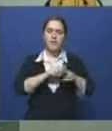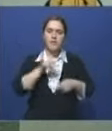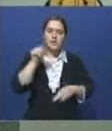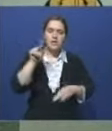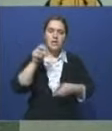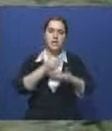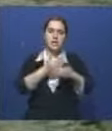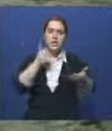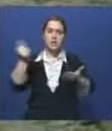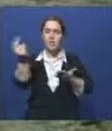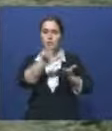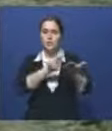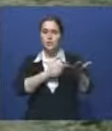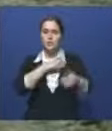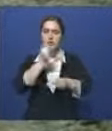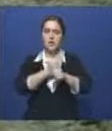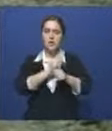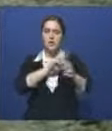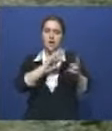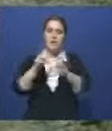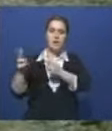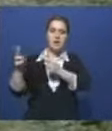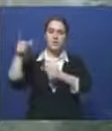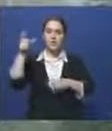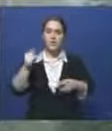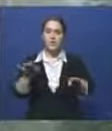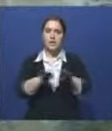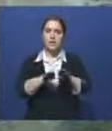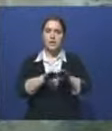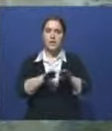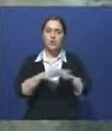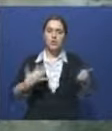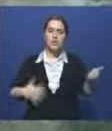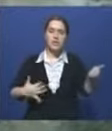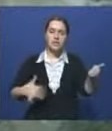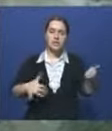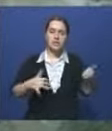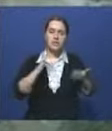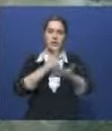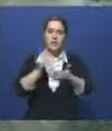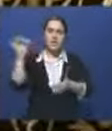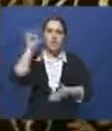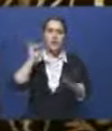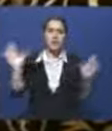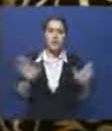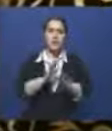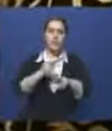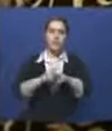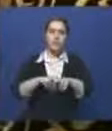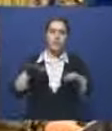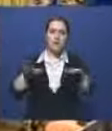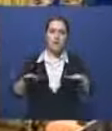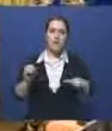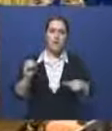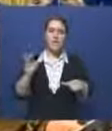назад художник изобразил пляшущих человечков и похожий на дамбру инструмент. Вообще история музыки на евразийском пространстве – это